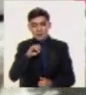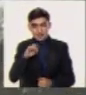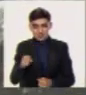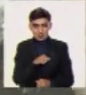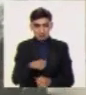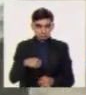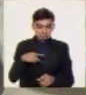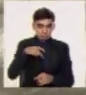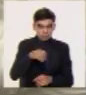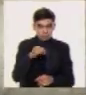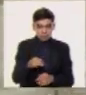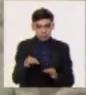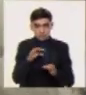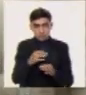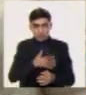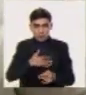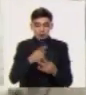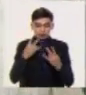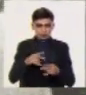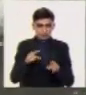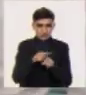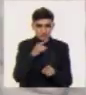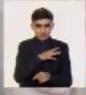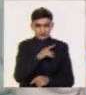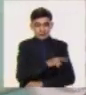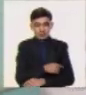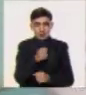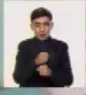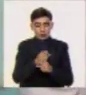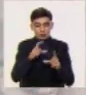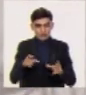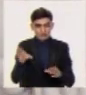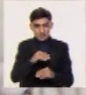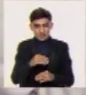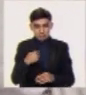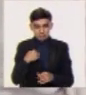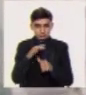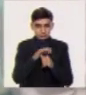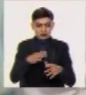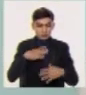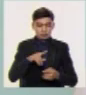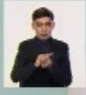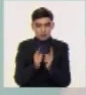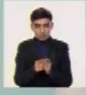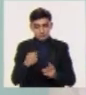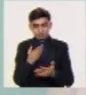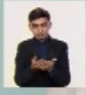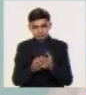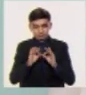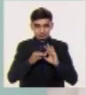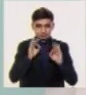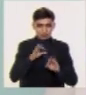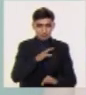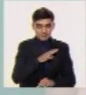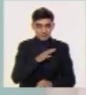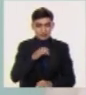еркін шығып дүрлігетінде дәнеңе жоқ деп сұхбат берді. Медицина қызметкерлеріне қоқан-лоқы көрсетпедік, керісінше түсіндіруге тырысып